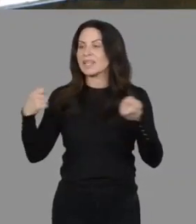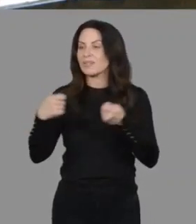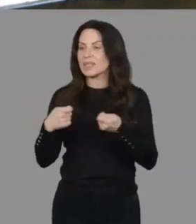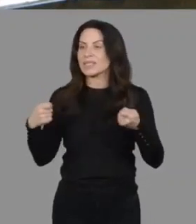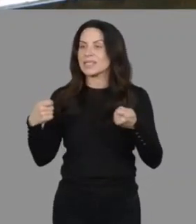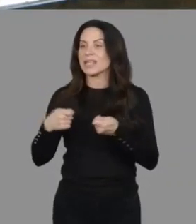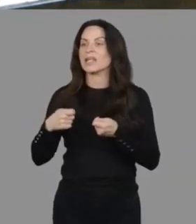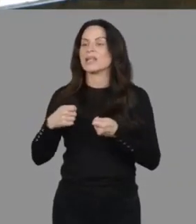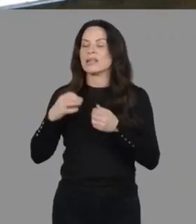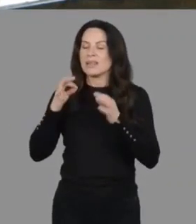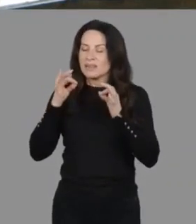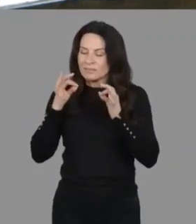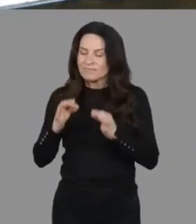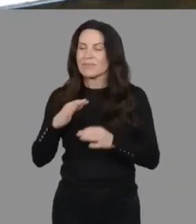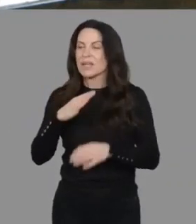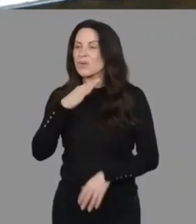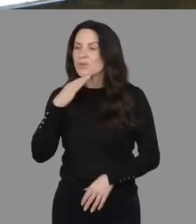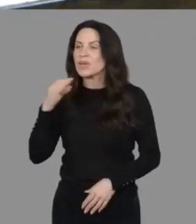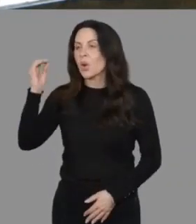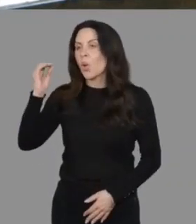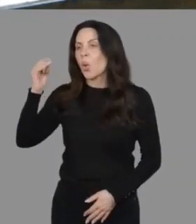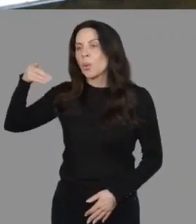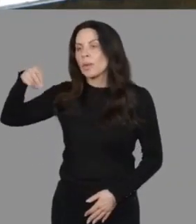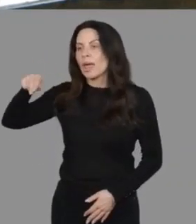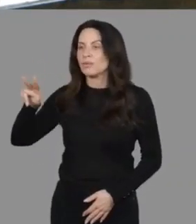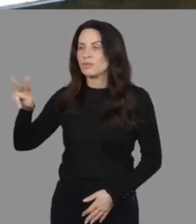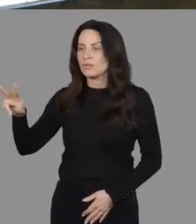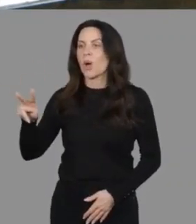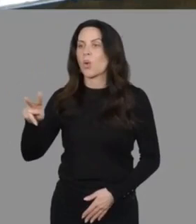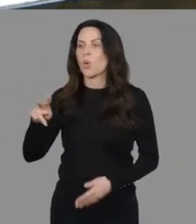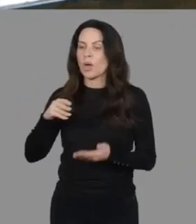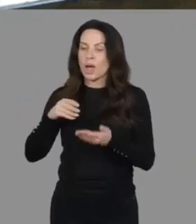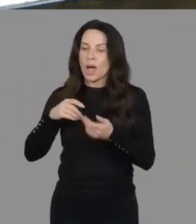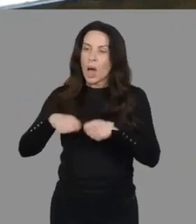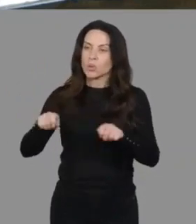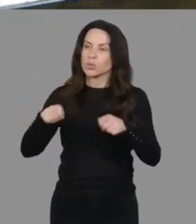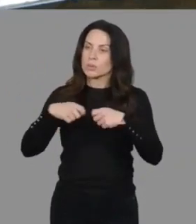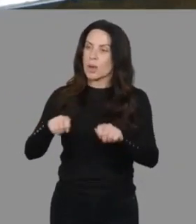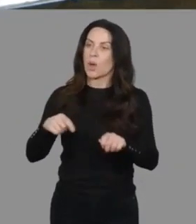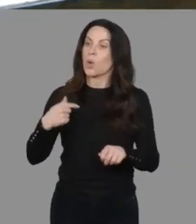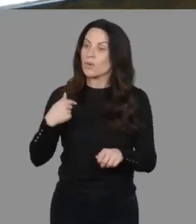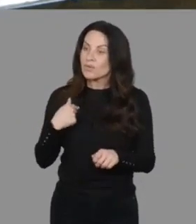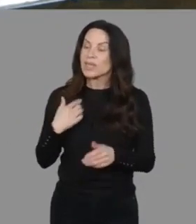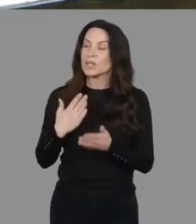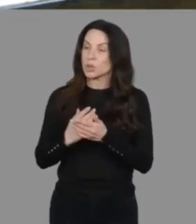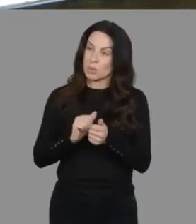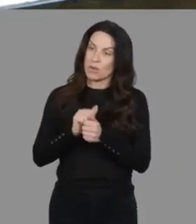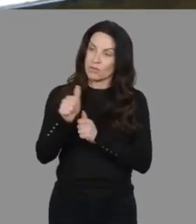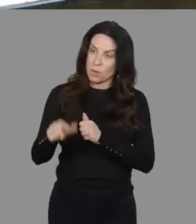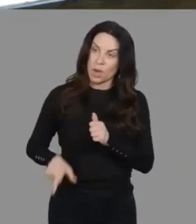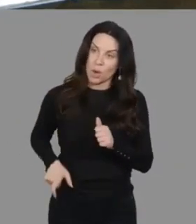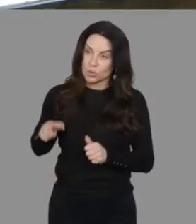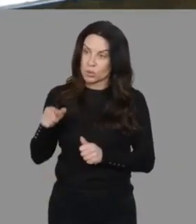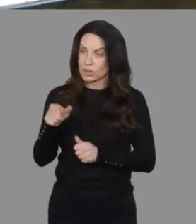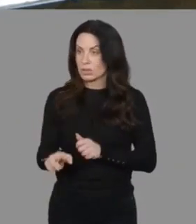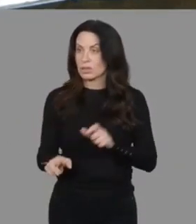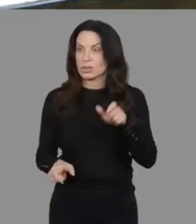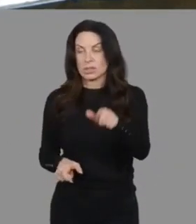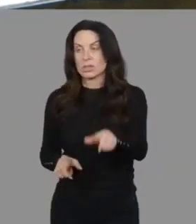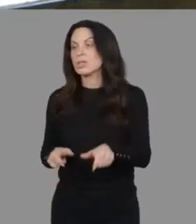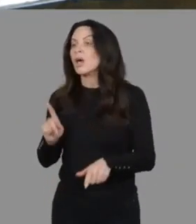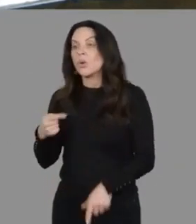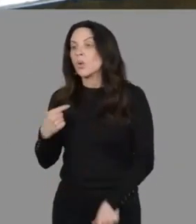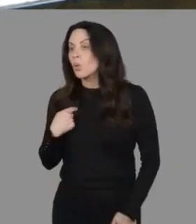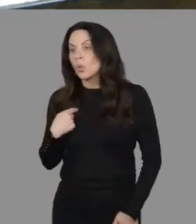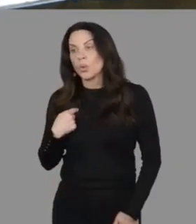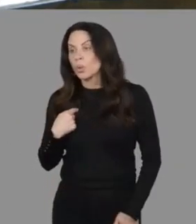den ÖPNV-Ausbau. Wir gehen da in die Vorhand und wir werden auch nicht müde werden, das zu sagen, dass wir